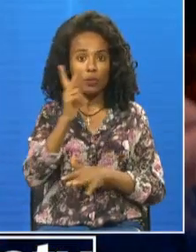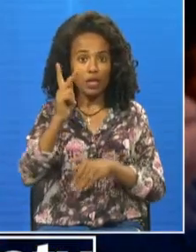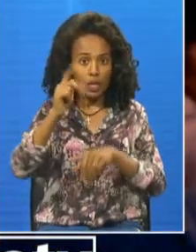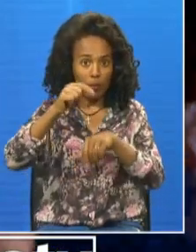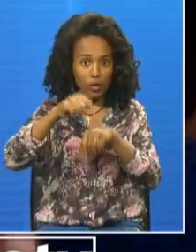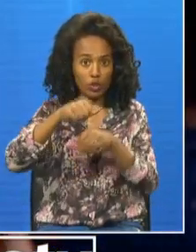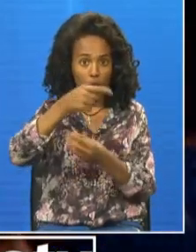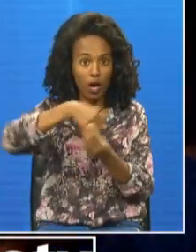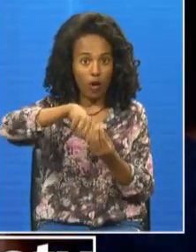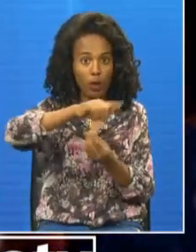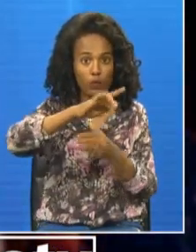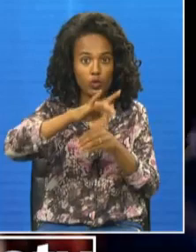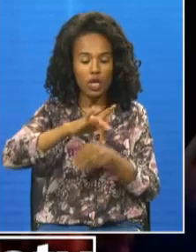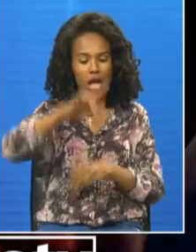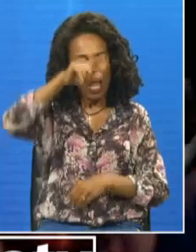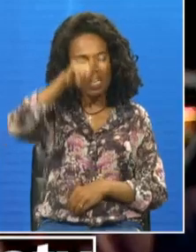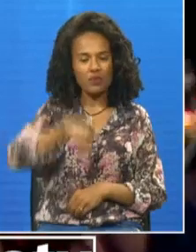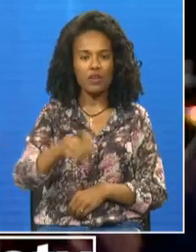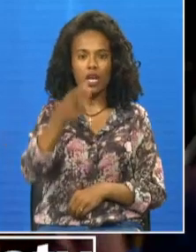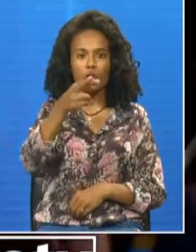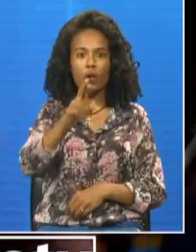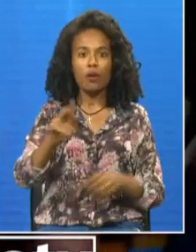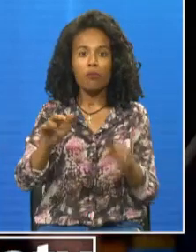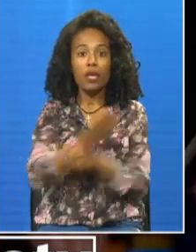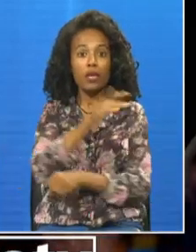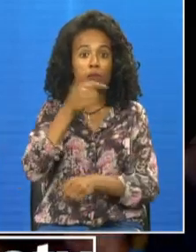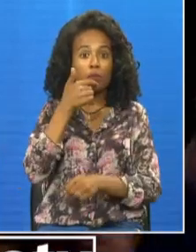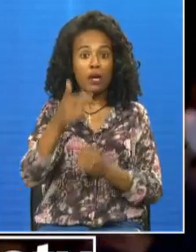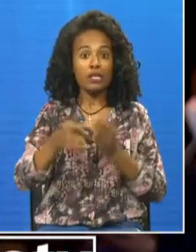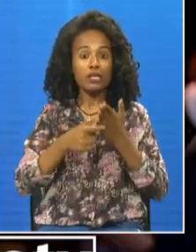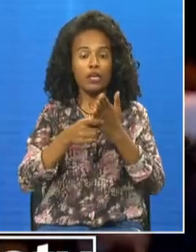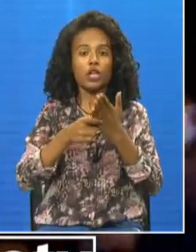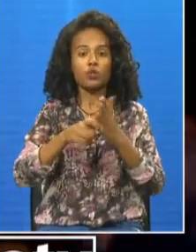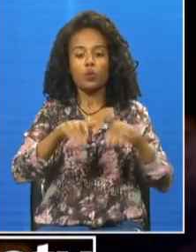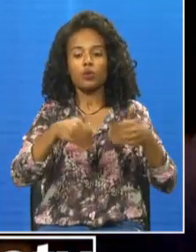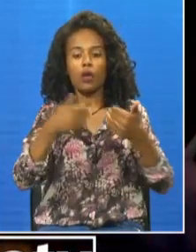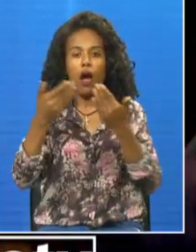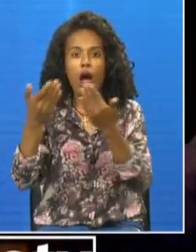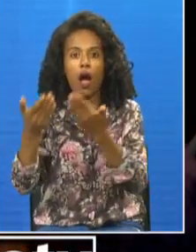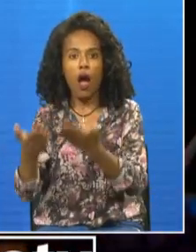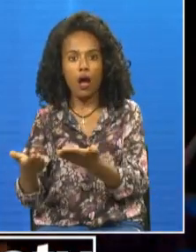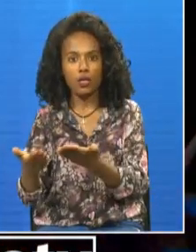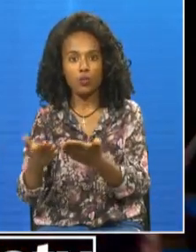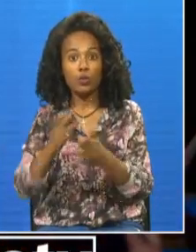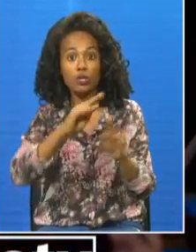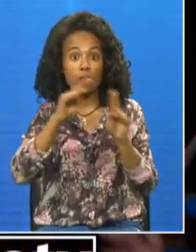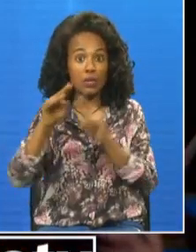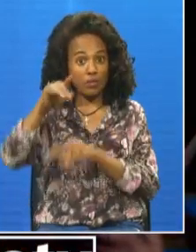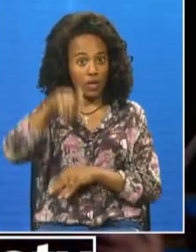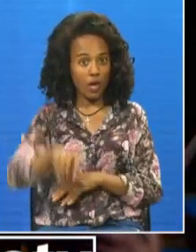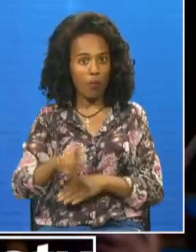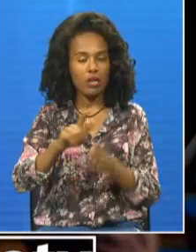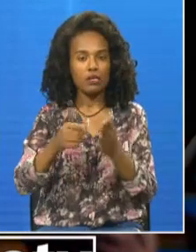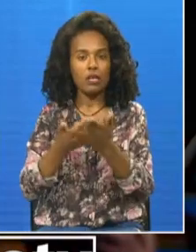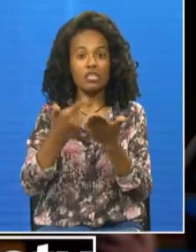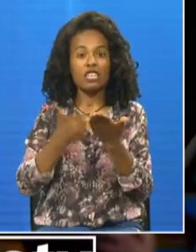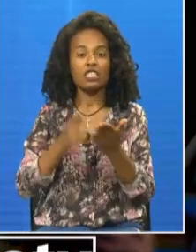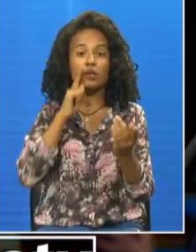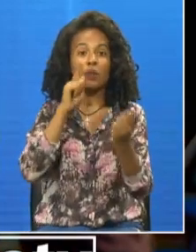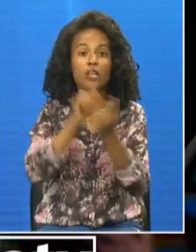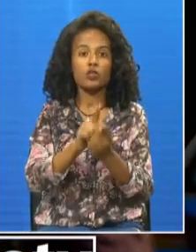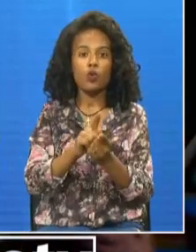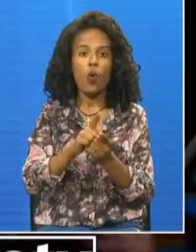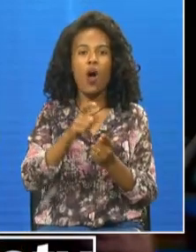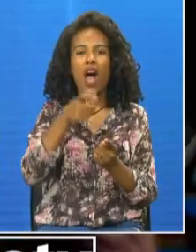እየተወጣ አይደለም ተባለ። ከኢቲቪ ጋር ቆይታ ያደረጉት የስነ ልቡና መምህሩ ዶክተር አበባው መናየ ህብረተሰቡ በባህልና